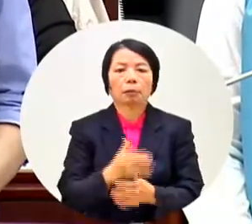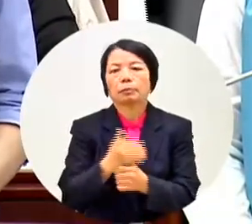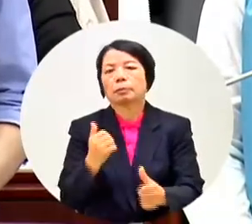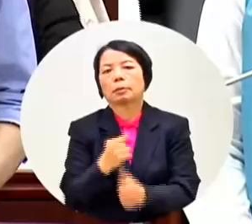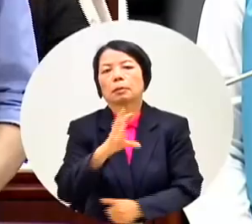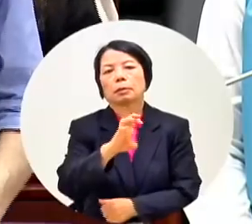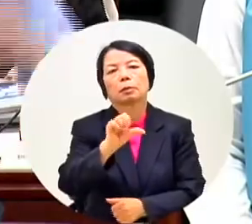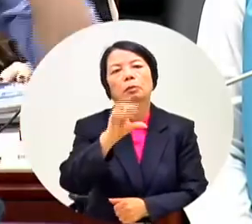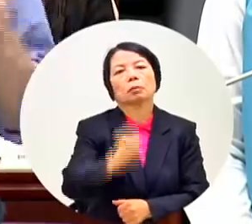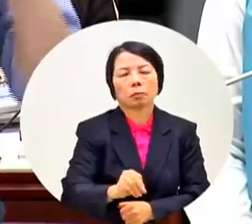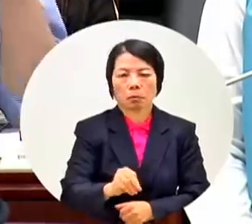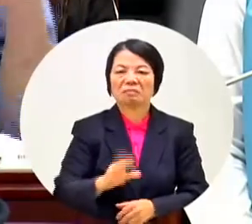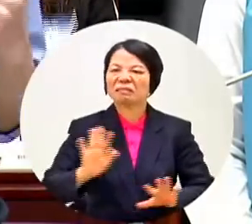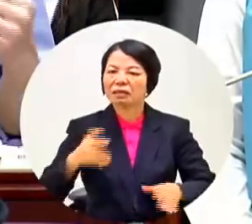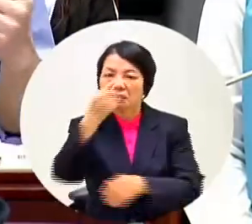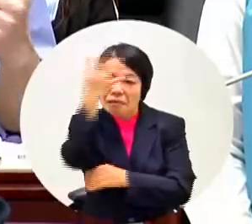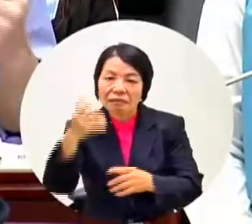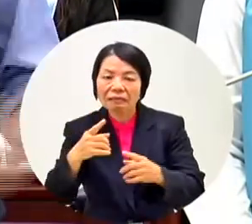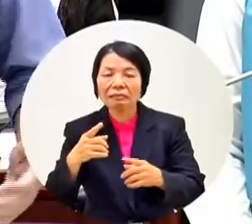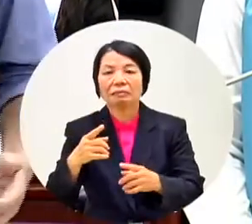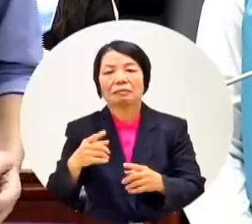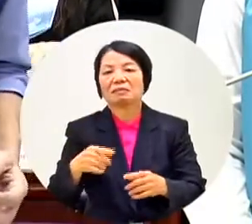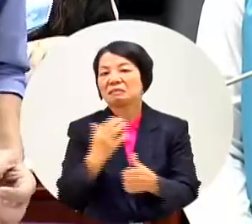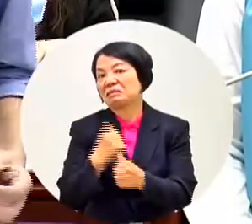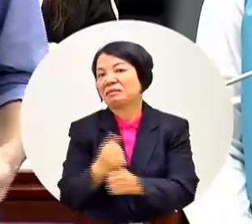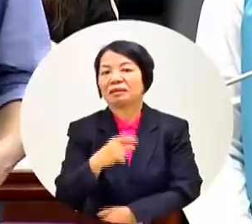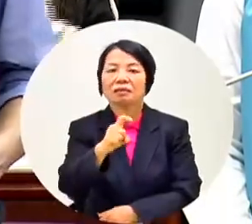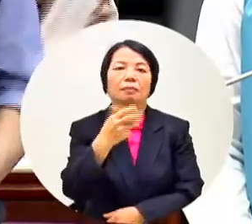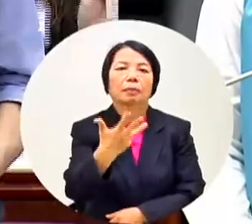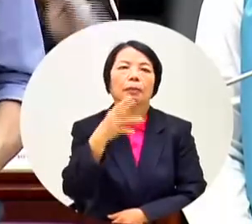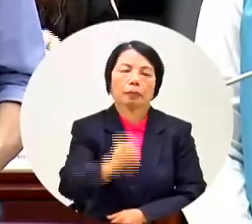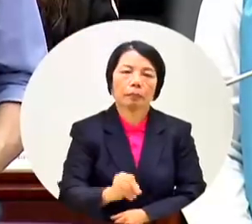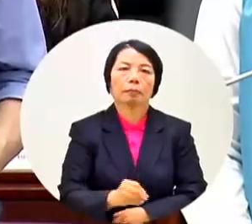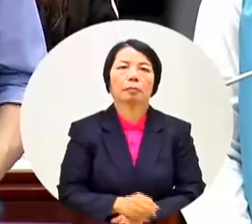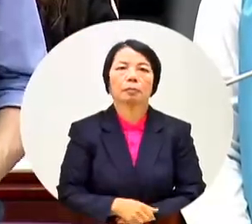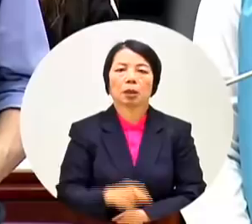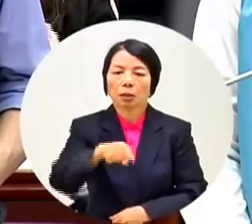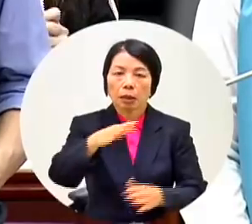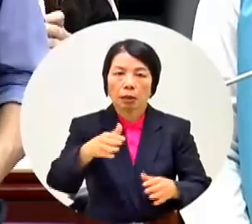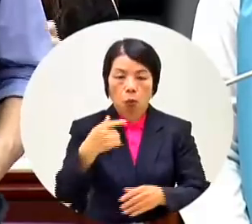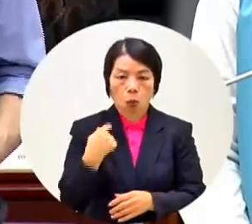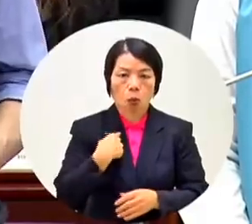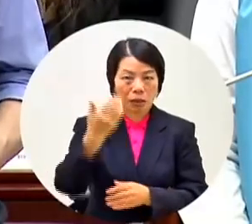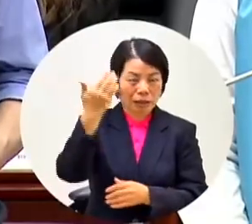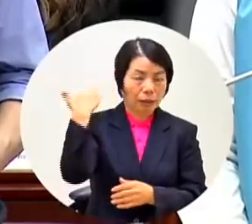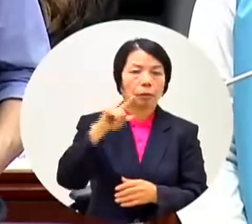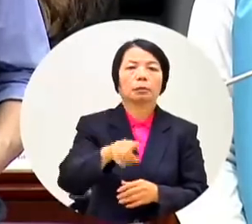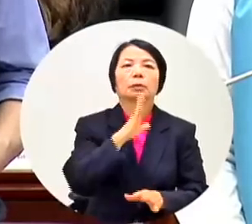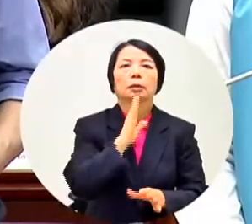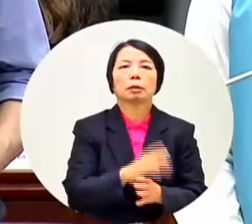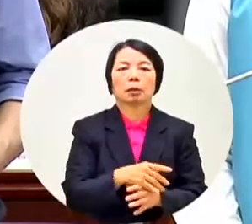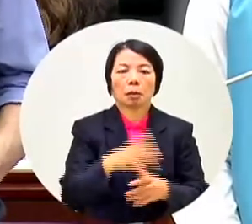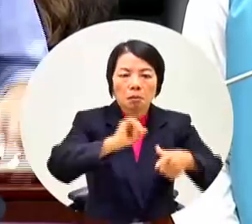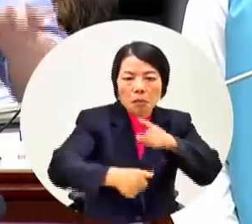18万，所以在我这个年代的陶哥，他可以从45万人里面去找他适合的工人劳